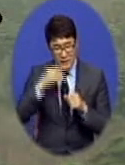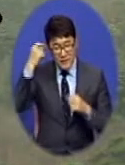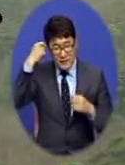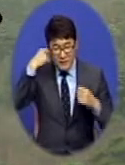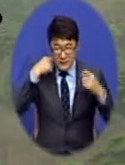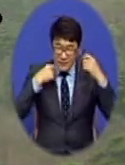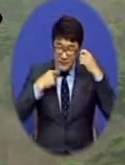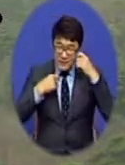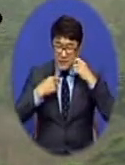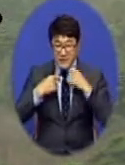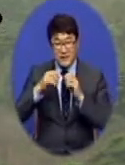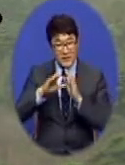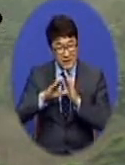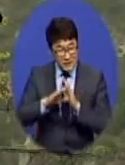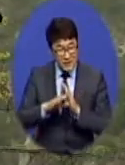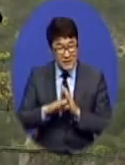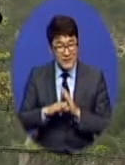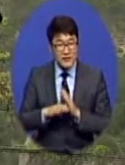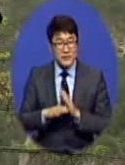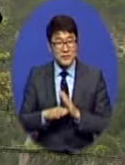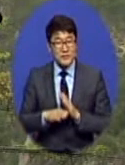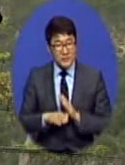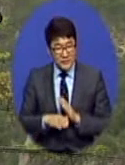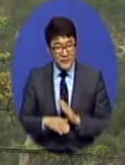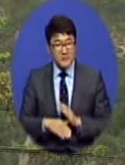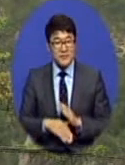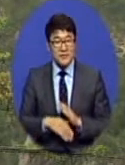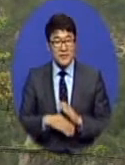강을 속삭일 때는